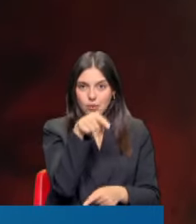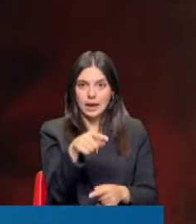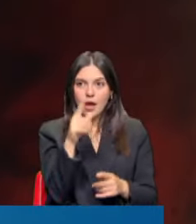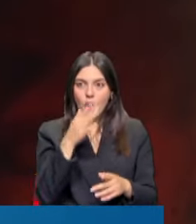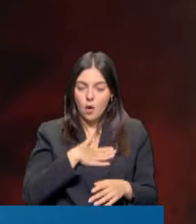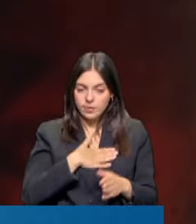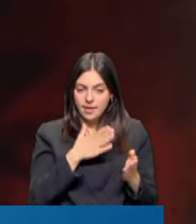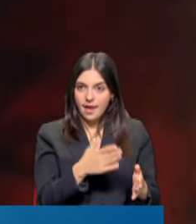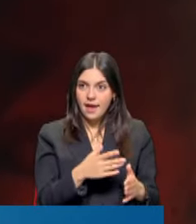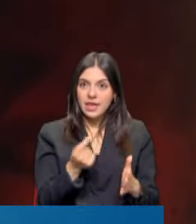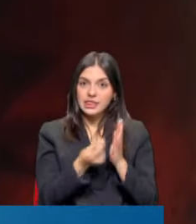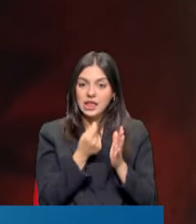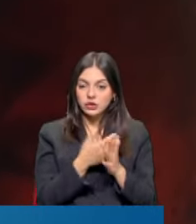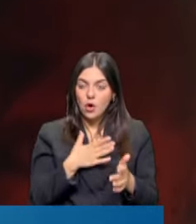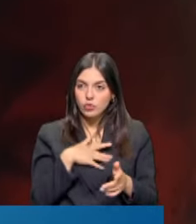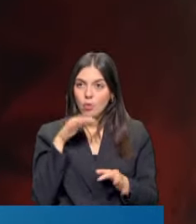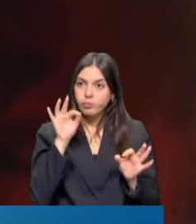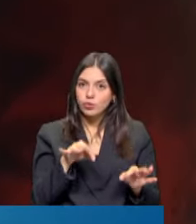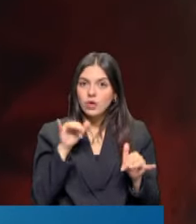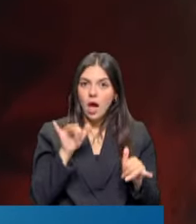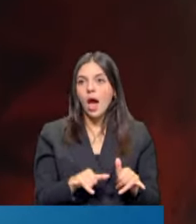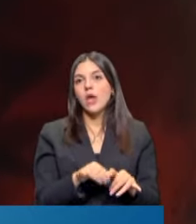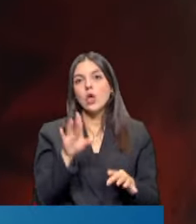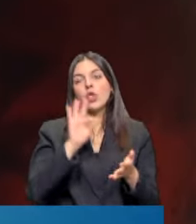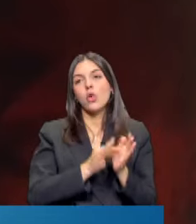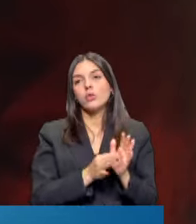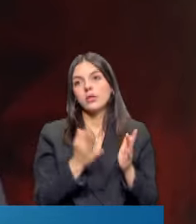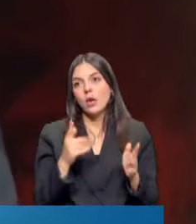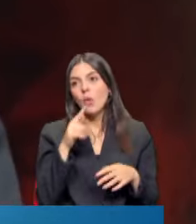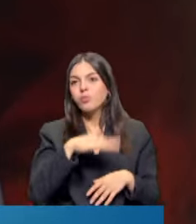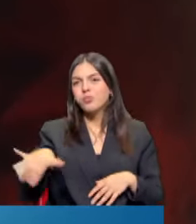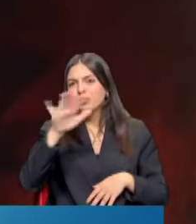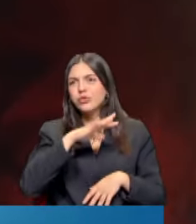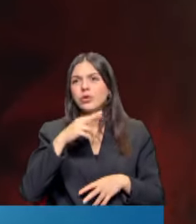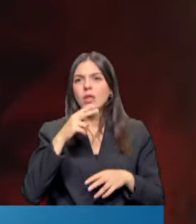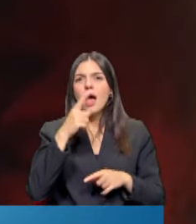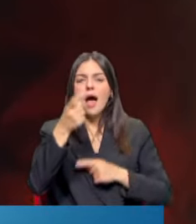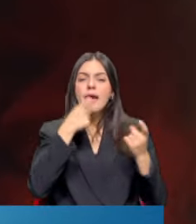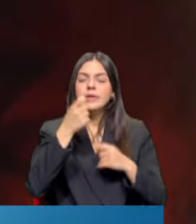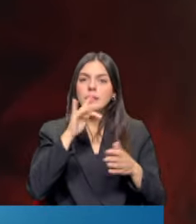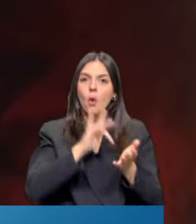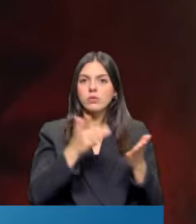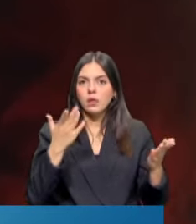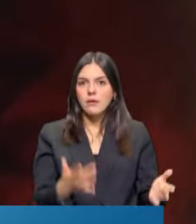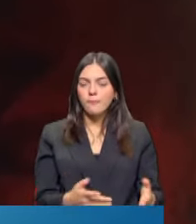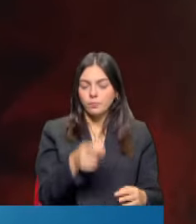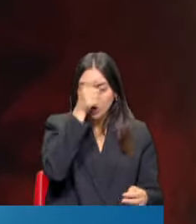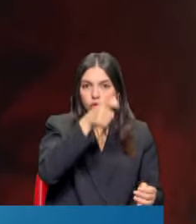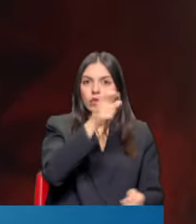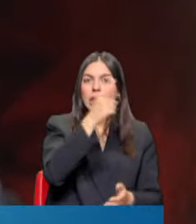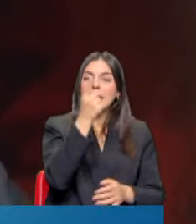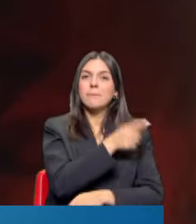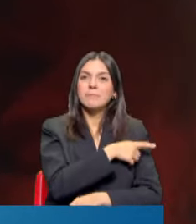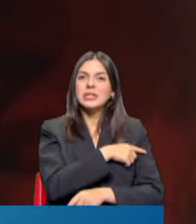Dilekçe ortada. Bugün de aynı o noktada. Bütün anketler ortada. Türkiye'nin birinci partisi